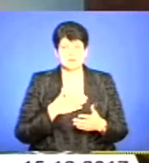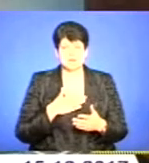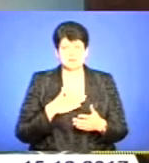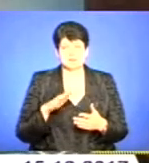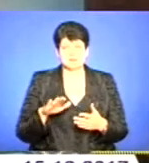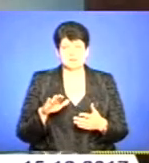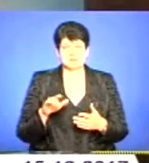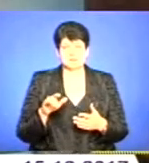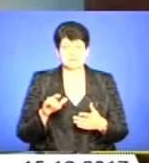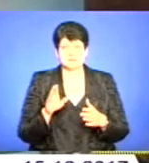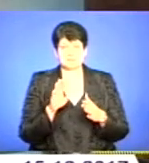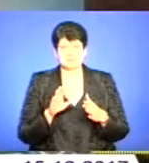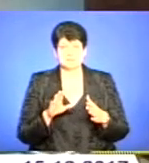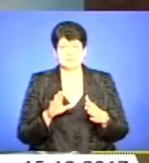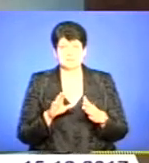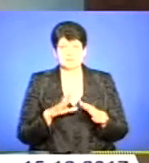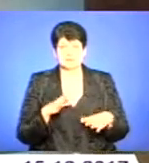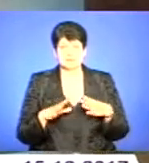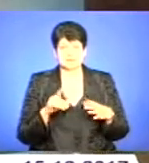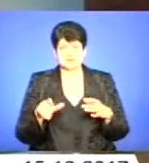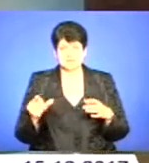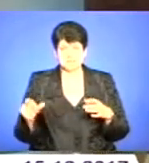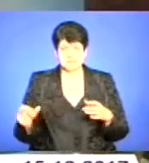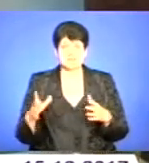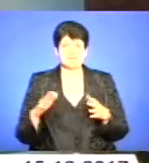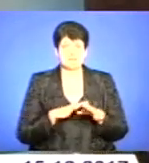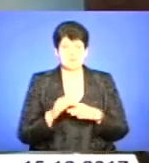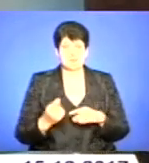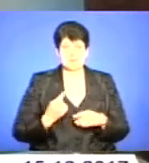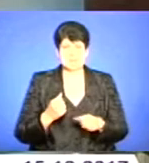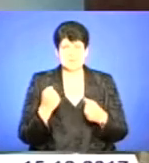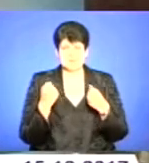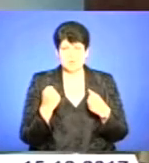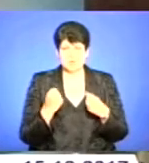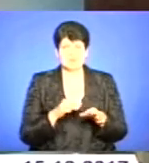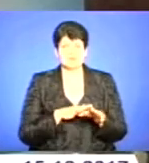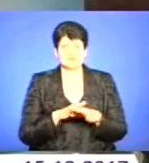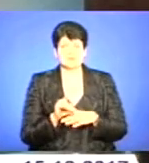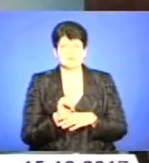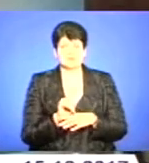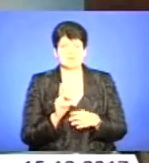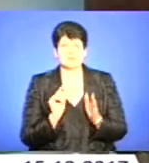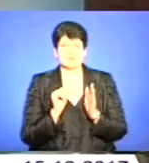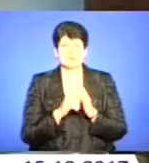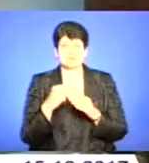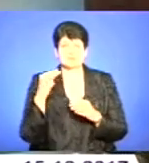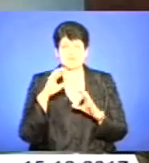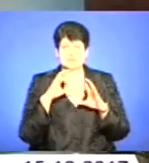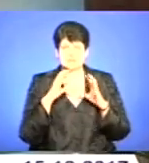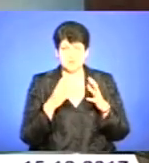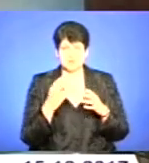Макух виконав норматив майстра спорту, так само виконав нормативне попадання на чемпіонат світу на